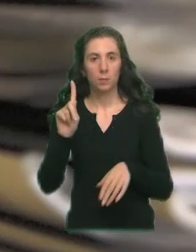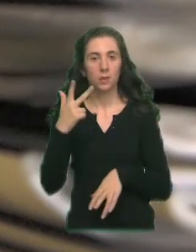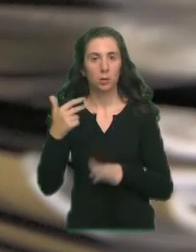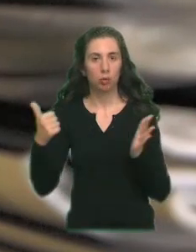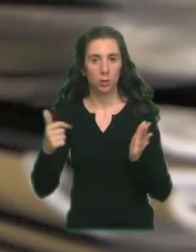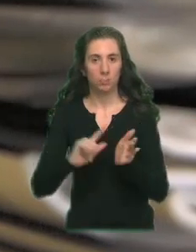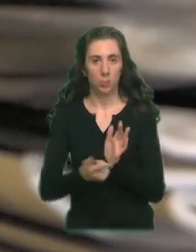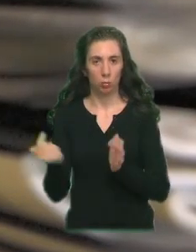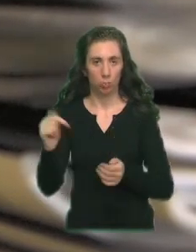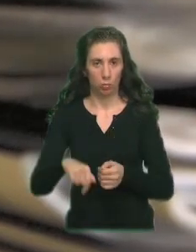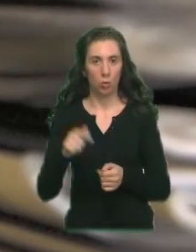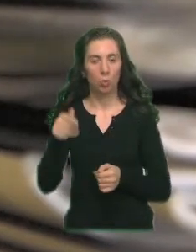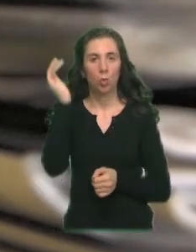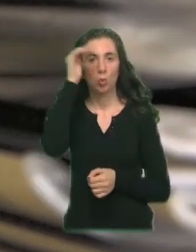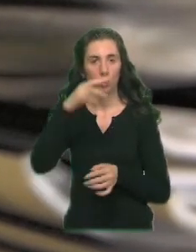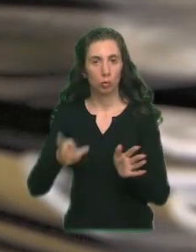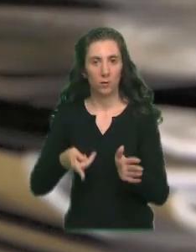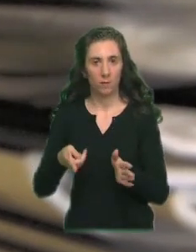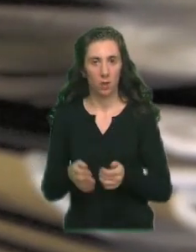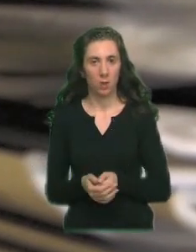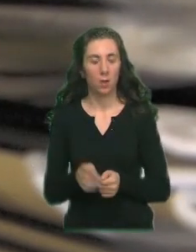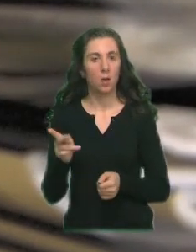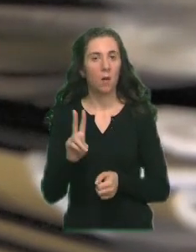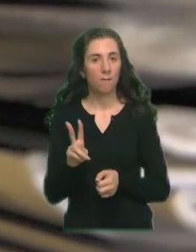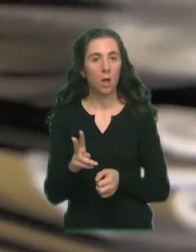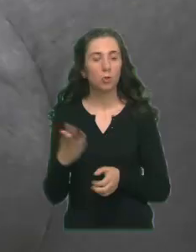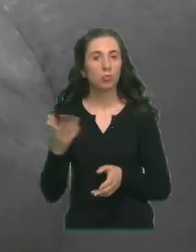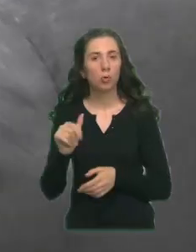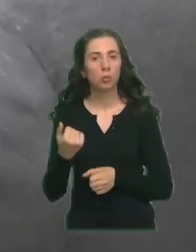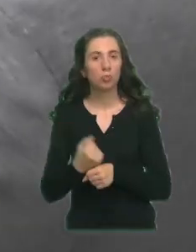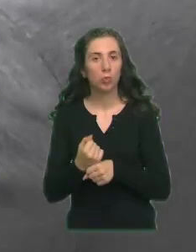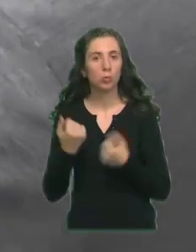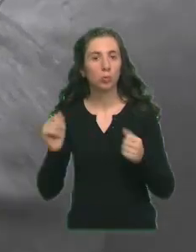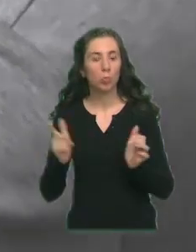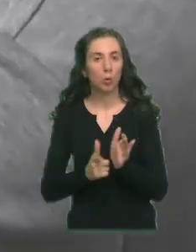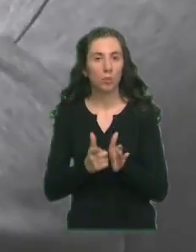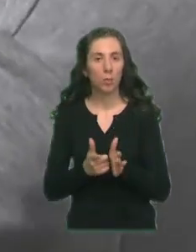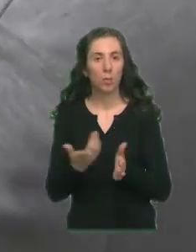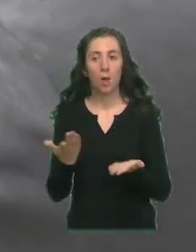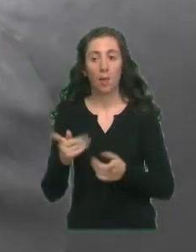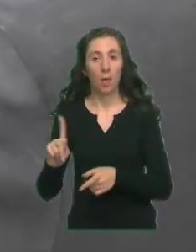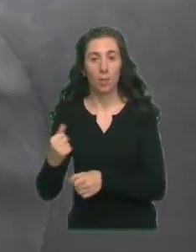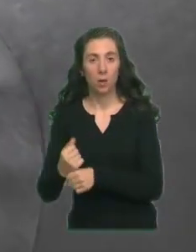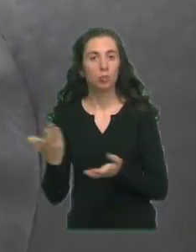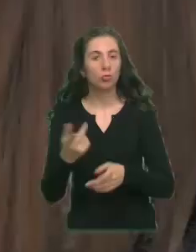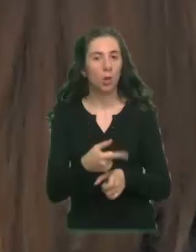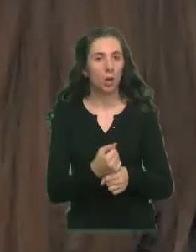8:36 minuta. Da, to je noćni vlak. Pa evo, Vlado, čime se bavite ovako u slobodno vrijeme kada ne